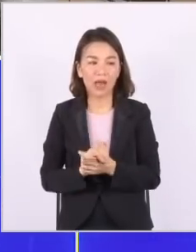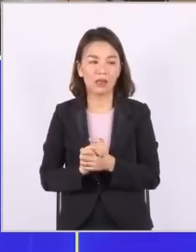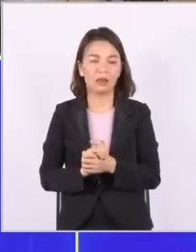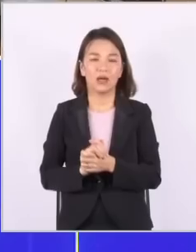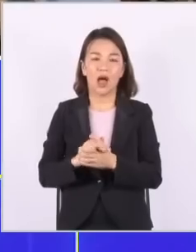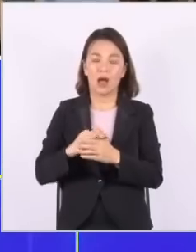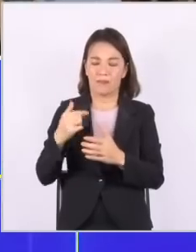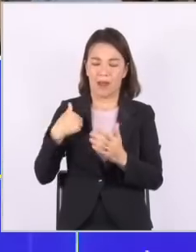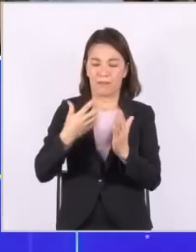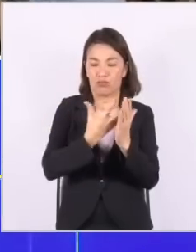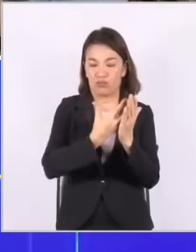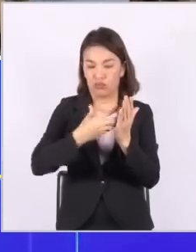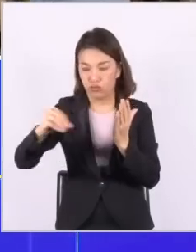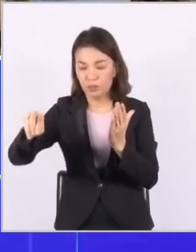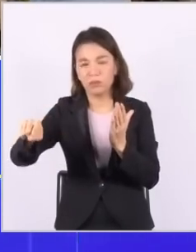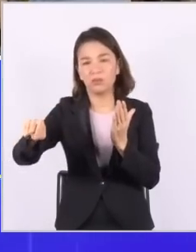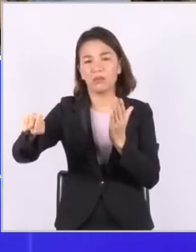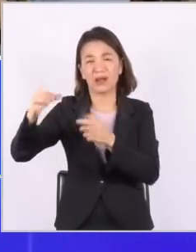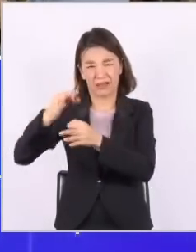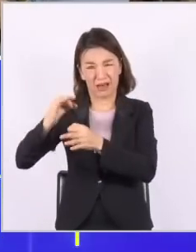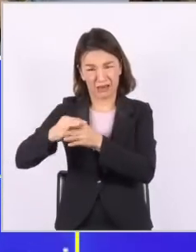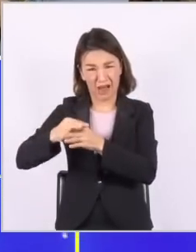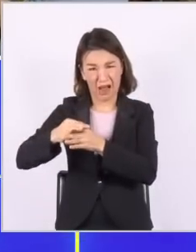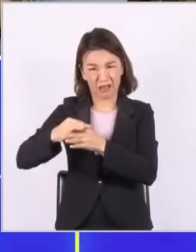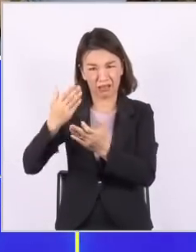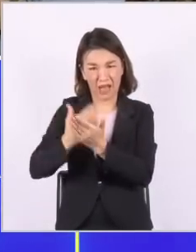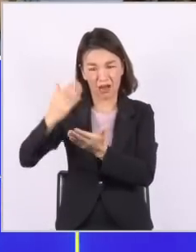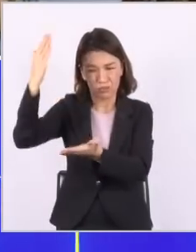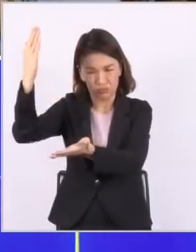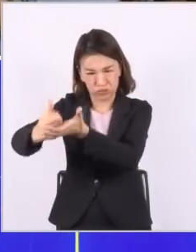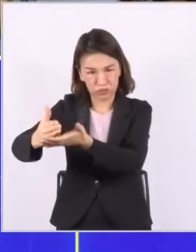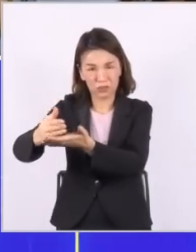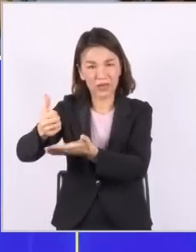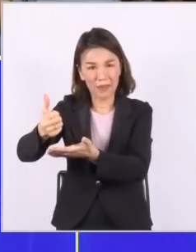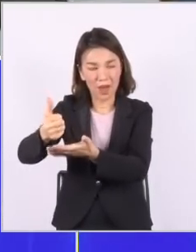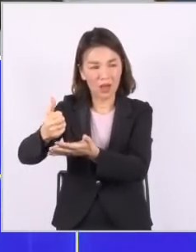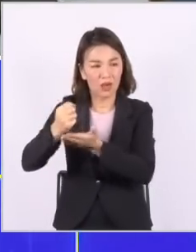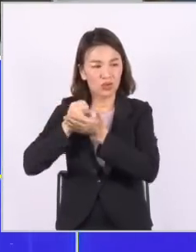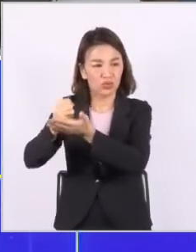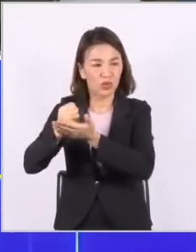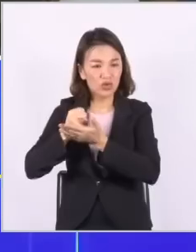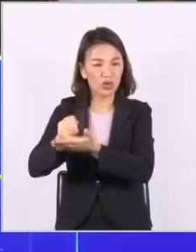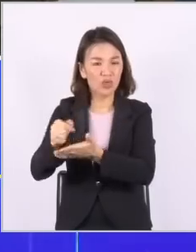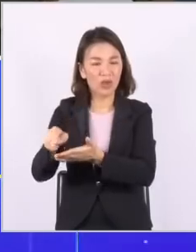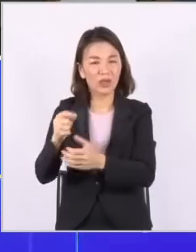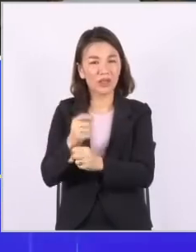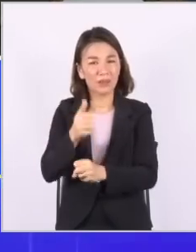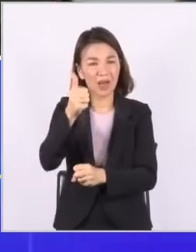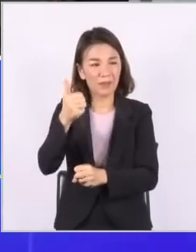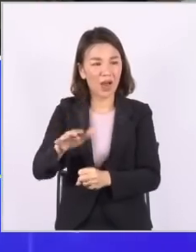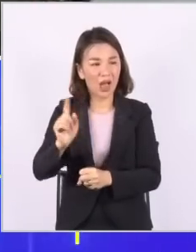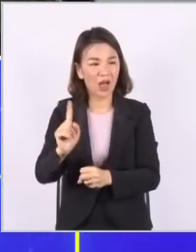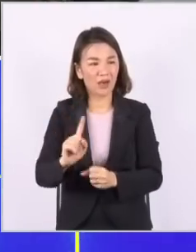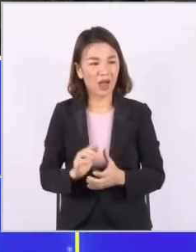ม่ประสงค์ที่จะโอนไปให้ปลายทางอ ่ ะ รีบตัดเลยได้ไหม อายัดเลยได้ไหมอ่ะจะได้เป็นการช่วยกันจะได้ไม่โดนหลอกไง ค